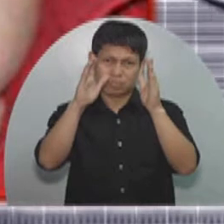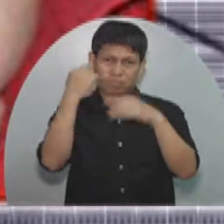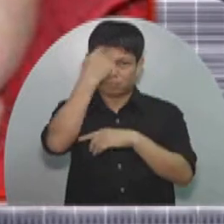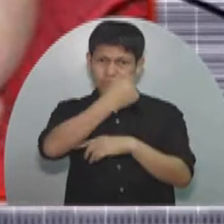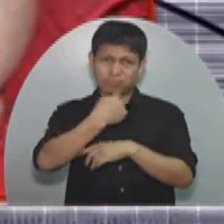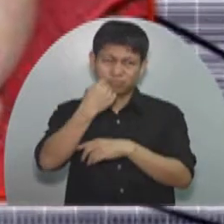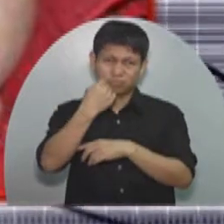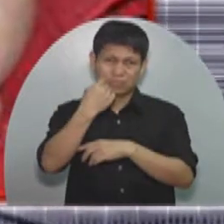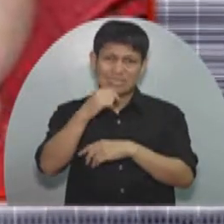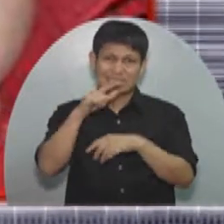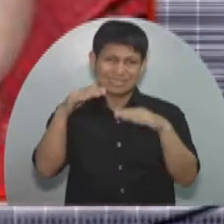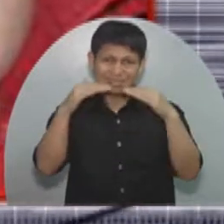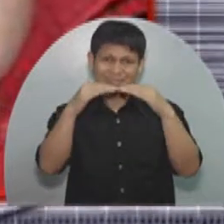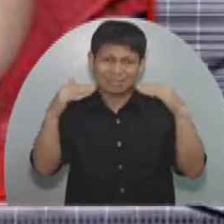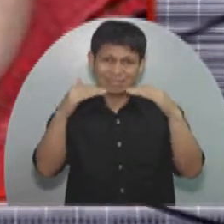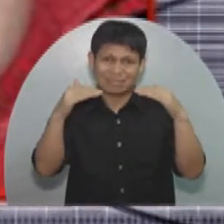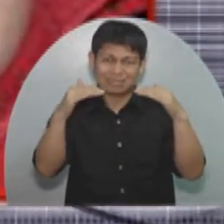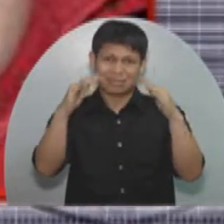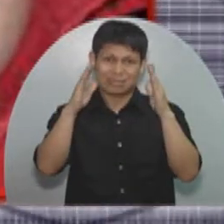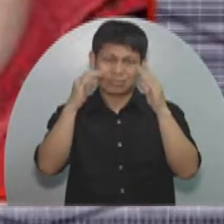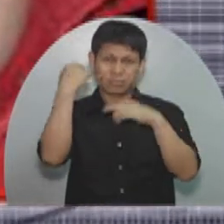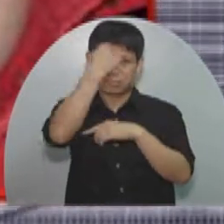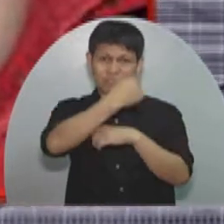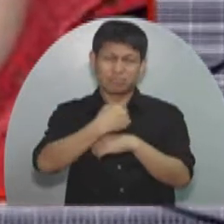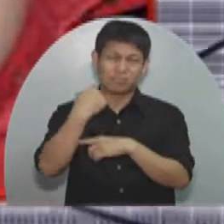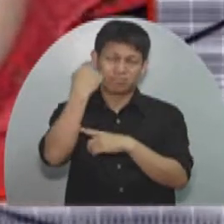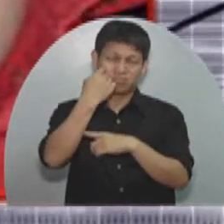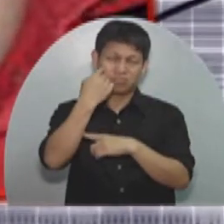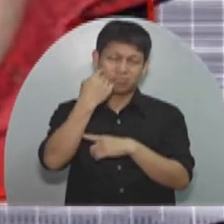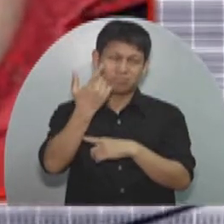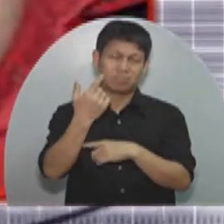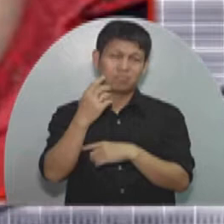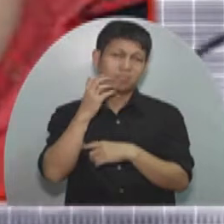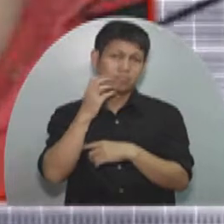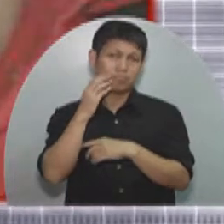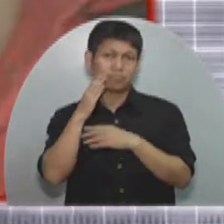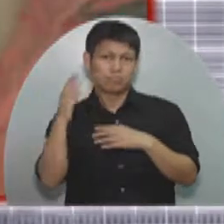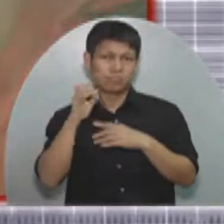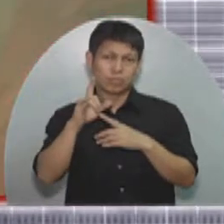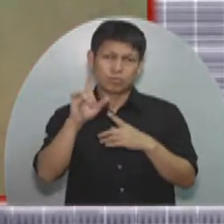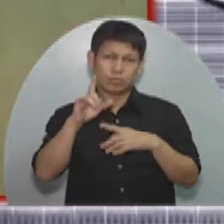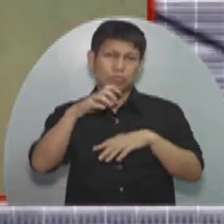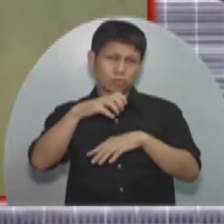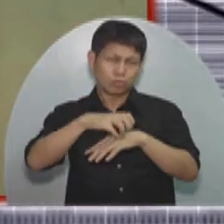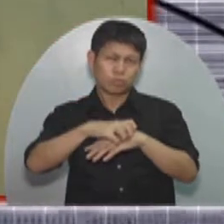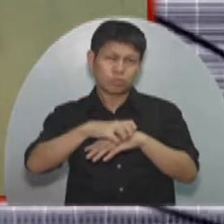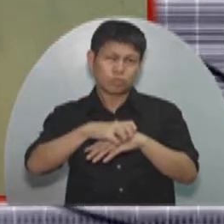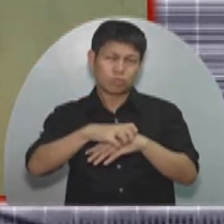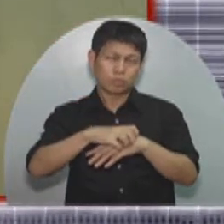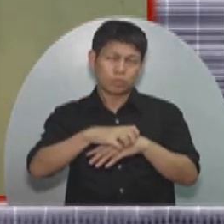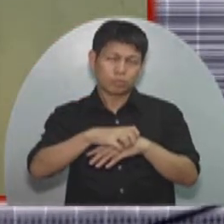po nagiging pantay ang bahagi nito ng kanilang mukha. Ang mga bukol ito